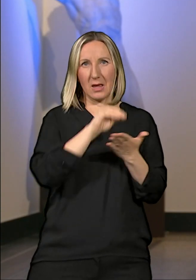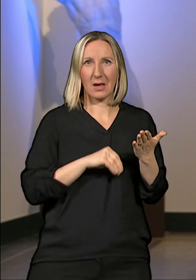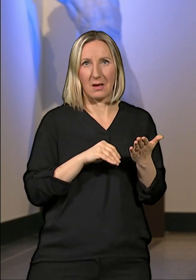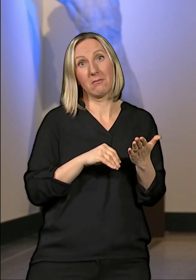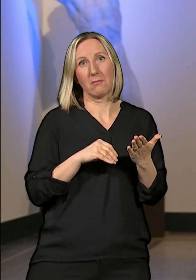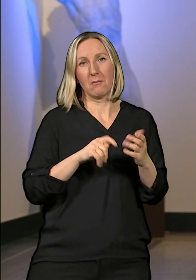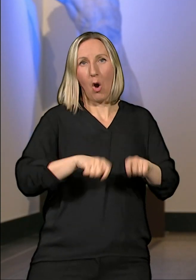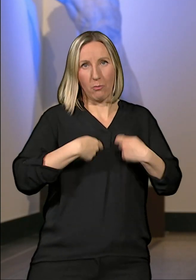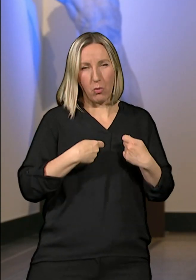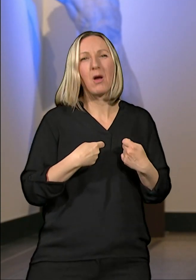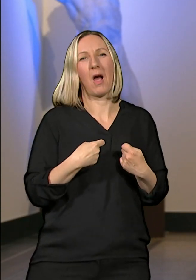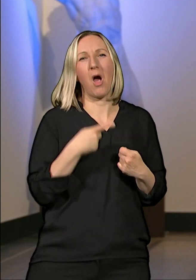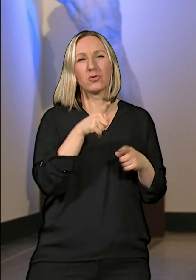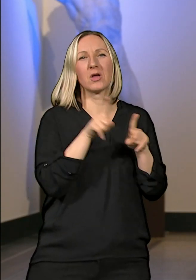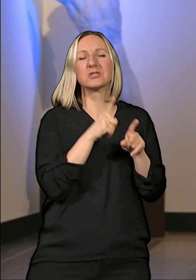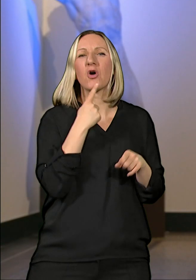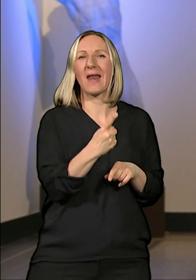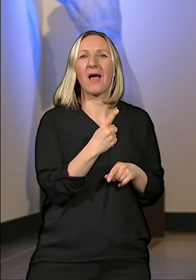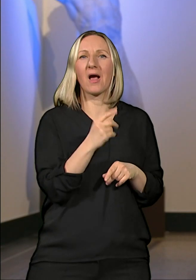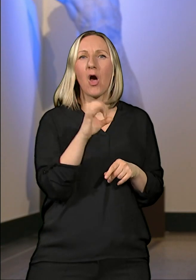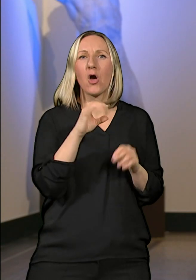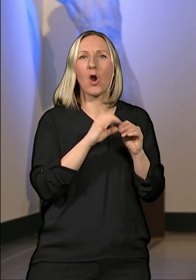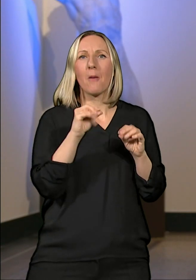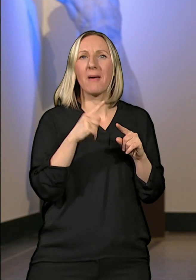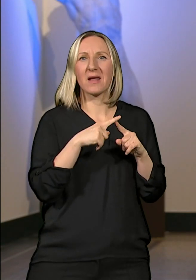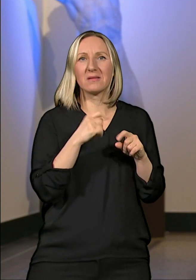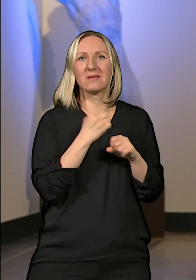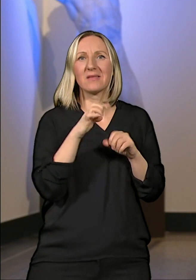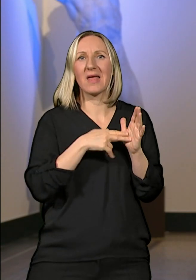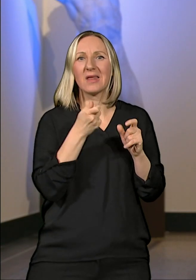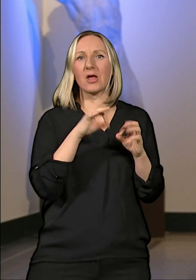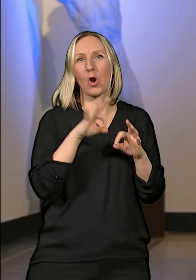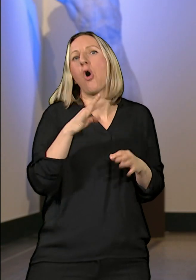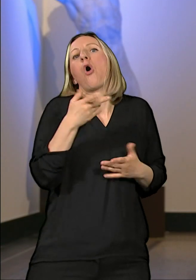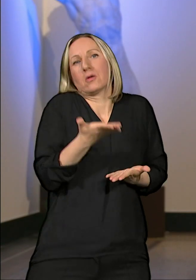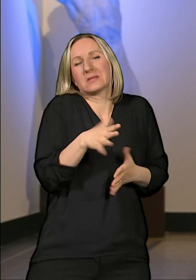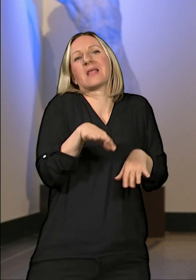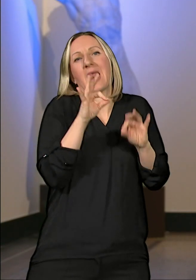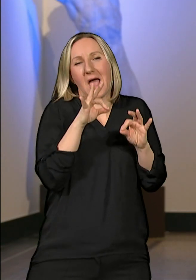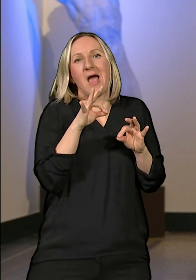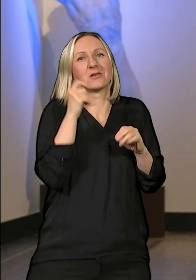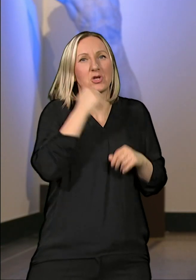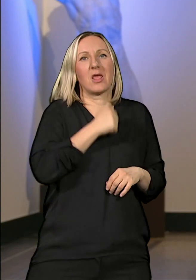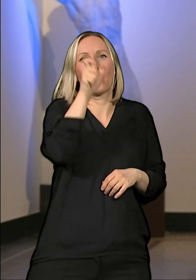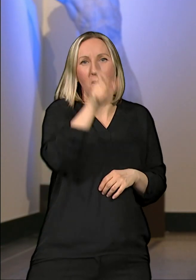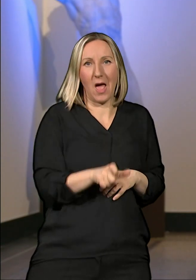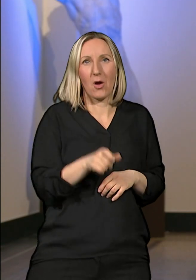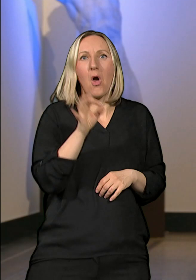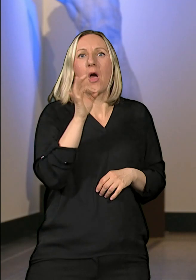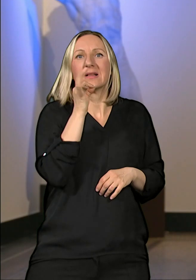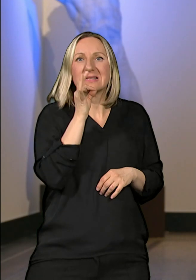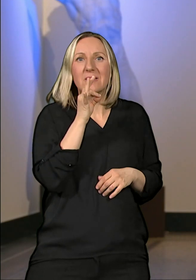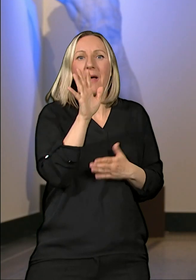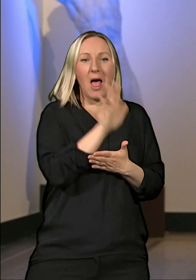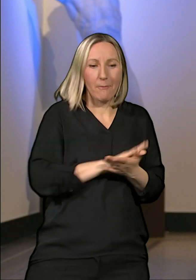rekao, onda ste pronašli junaka. Zašto? Zato što od cipela kreće cijela odevna kombinacija, a odevna